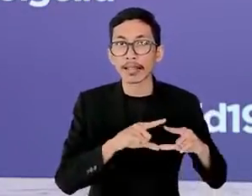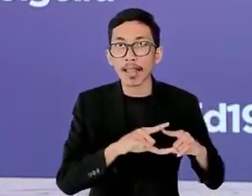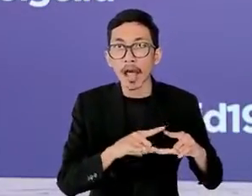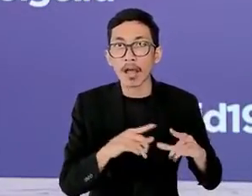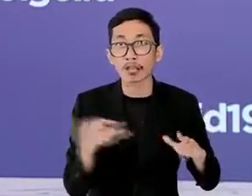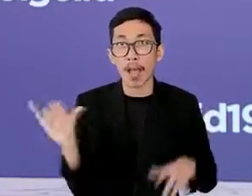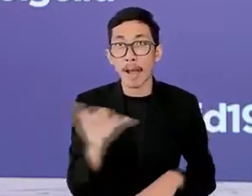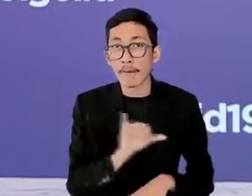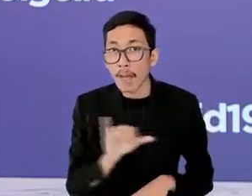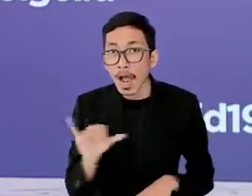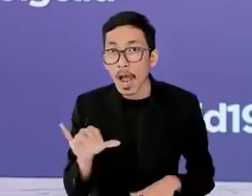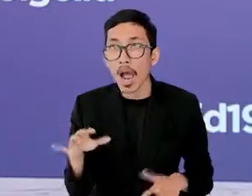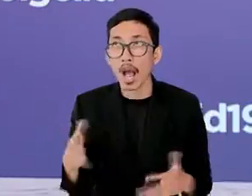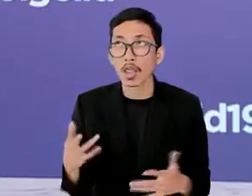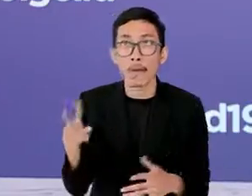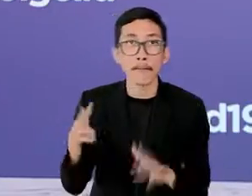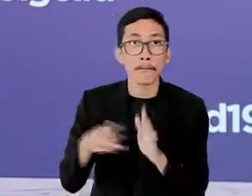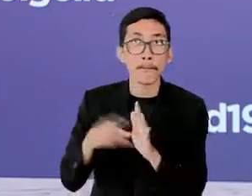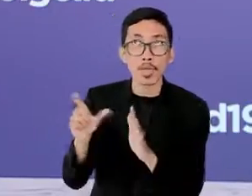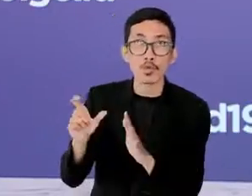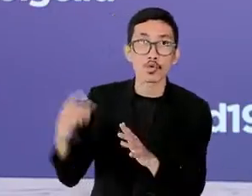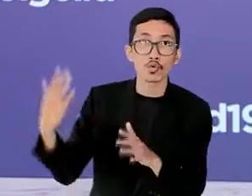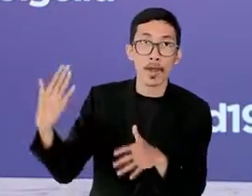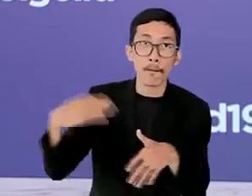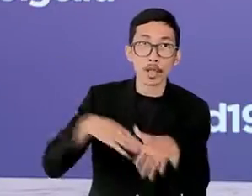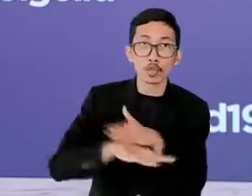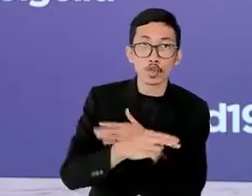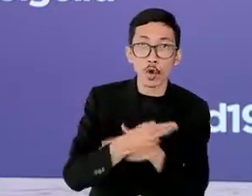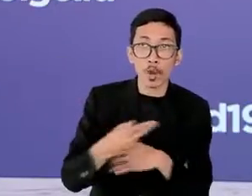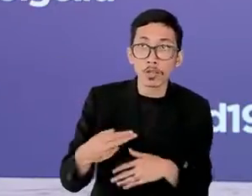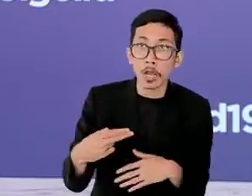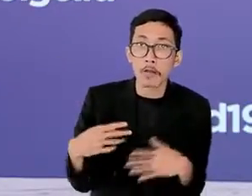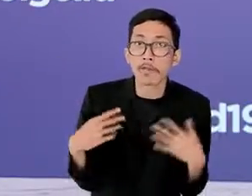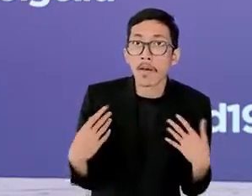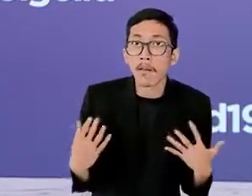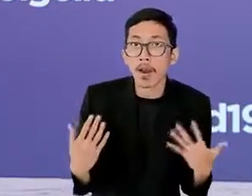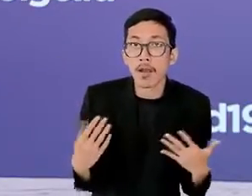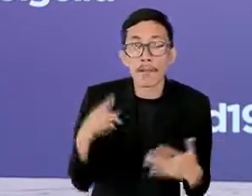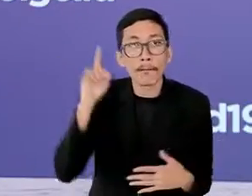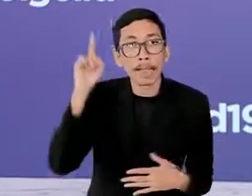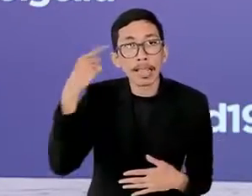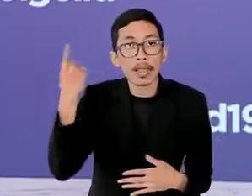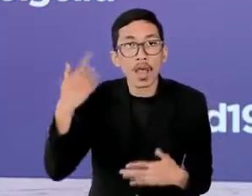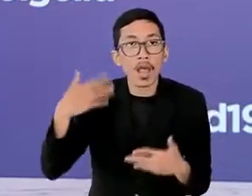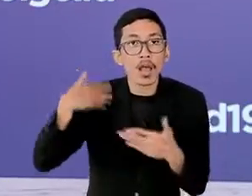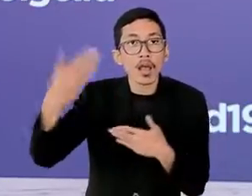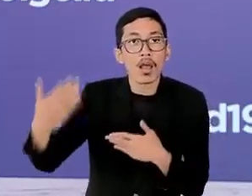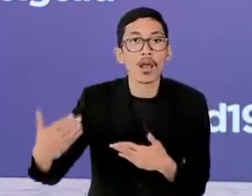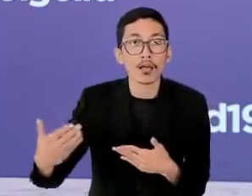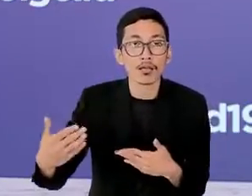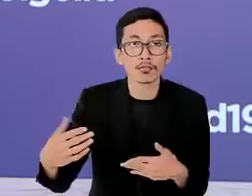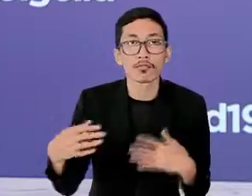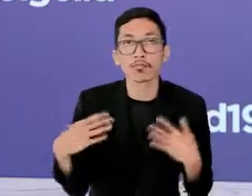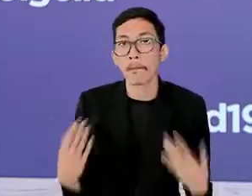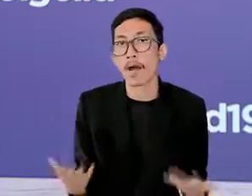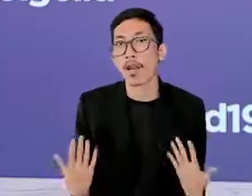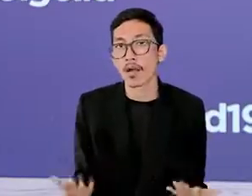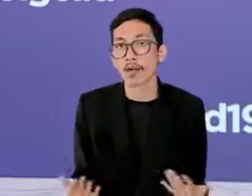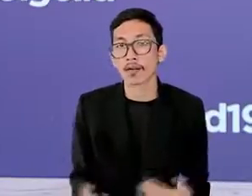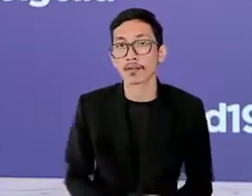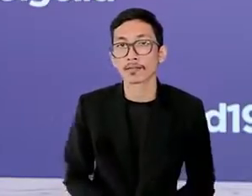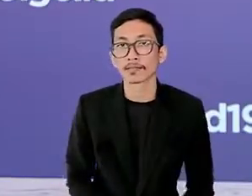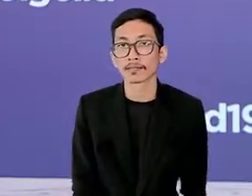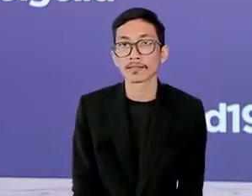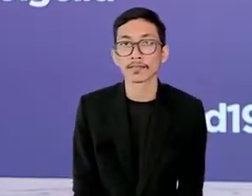varian new sudah terdeteksi masuk ke Indonesia dan bagaimana langkah pemerintah kedepan dalam menghadapi berbagai varian baru virus Corona